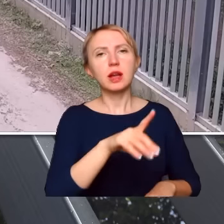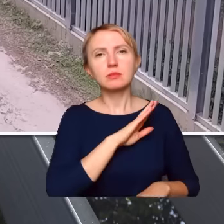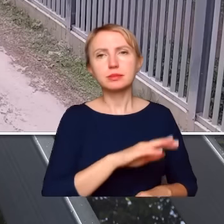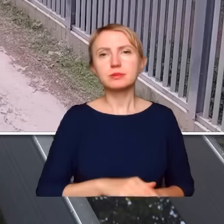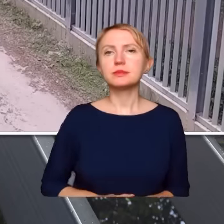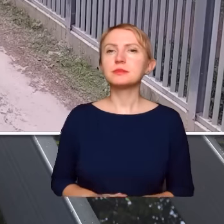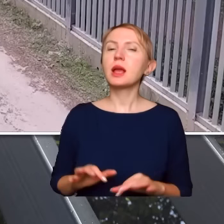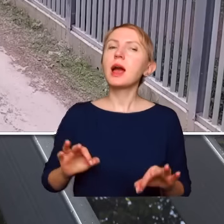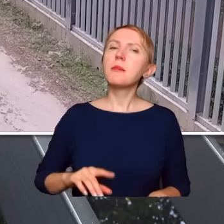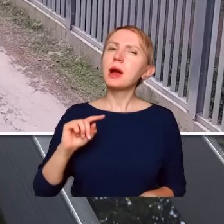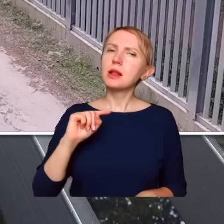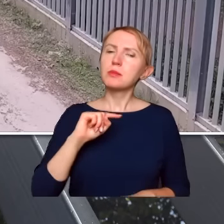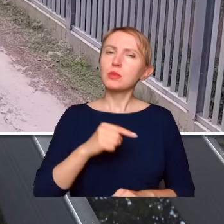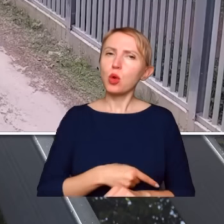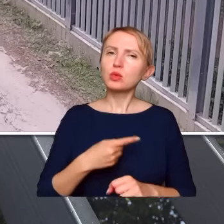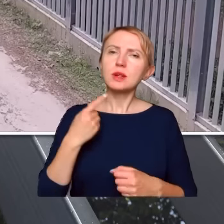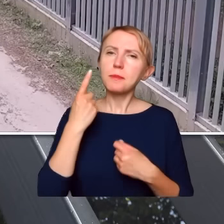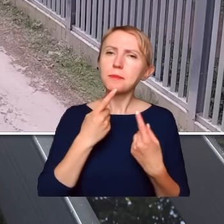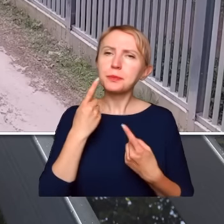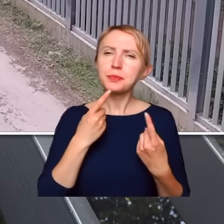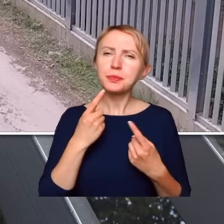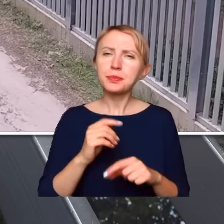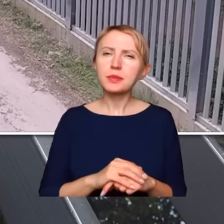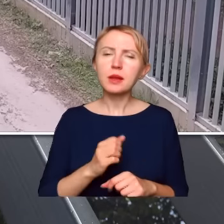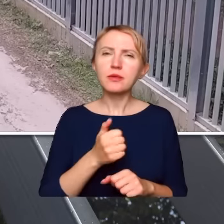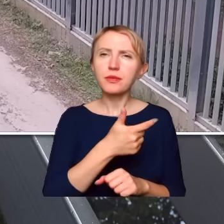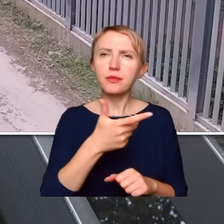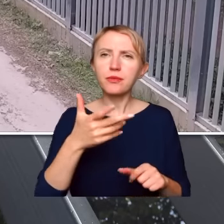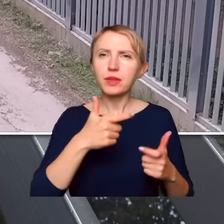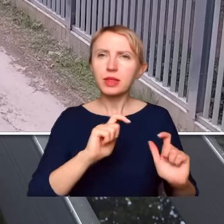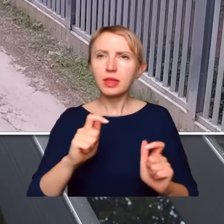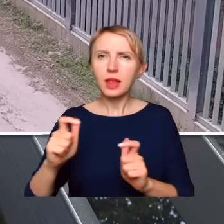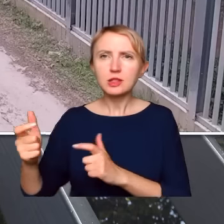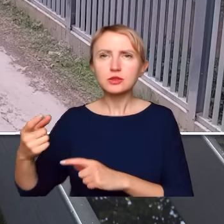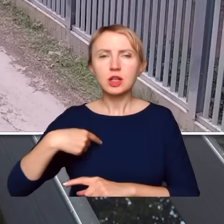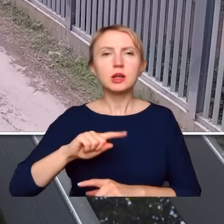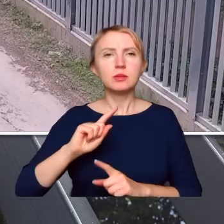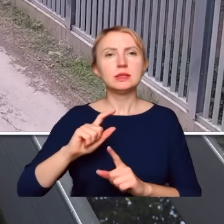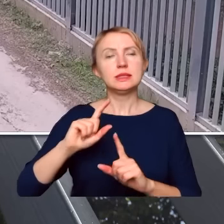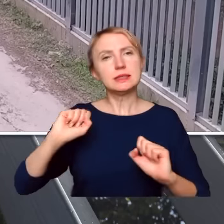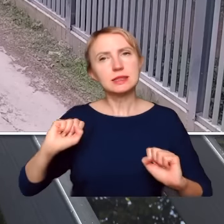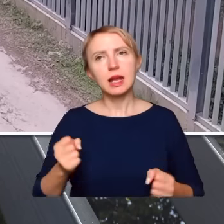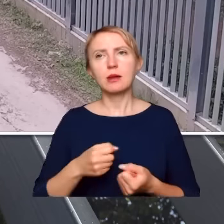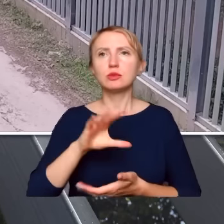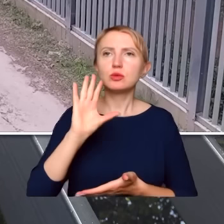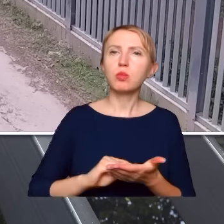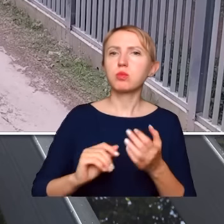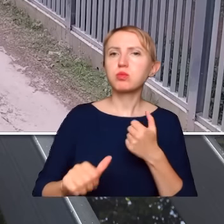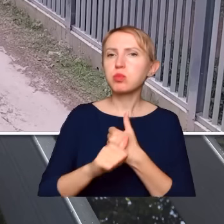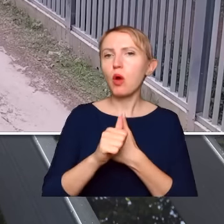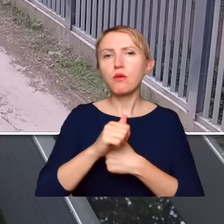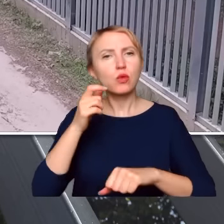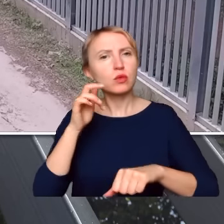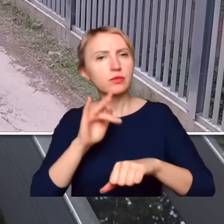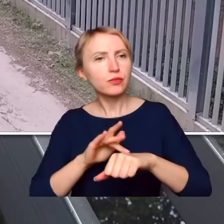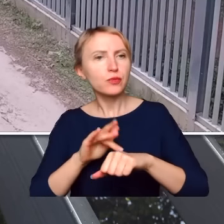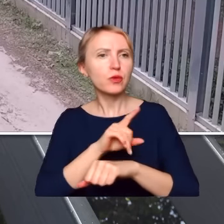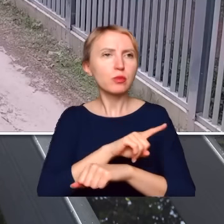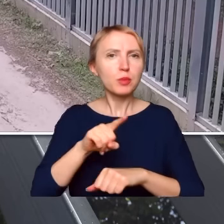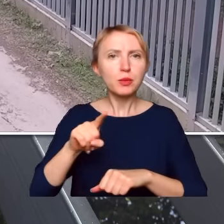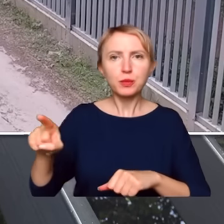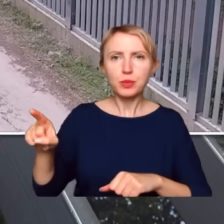prokuratorze, czy ten ciąg wydarzeń, które tutaj staramy się odtworzyć, ten ciąg przyczynowo-skutkowy,